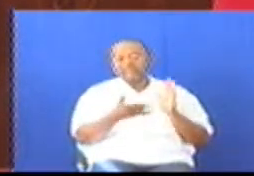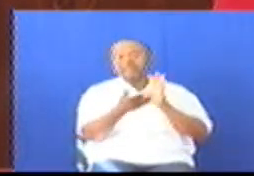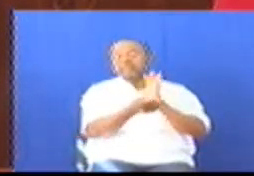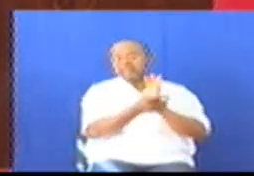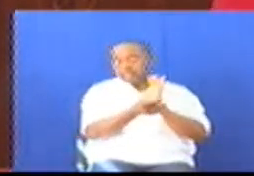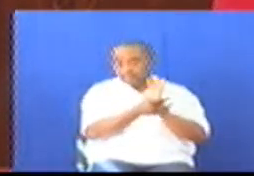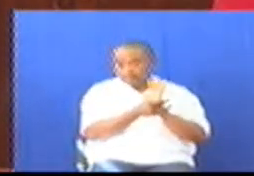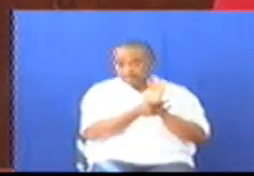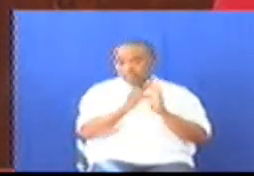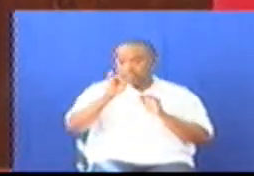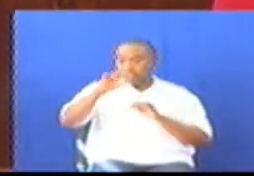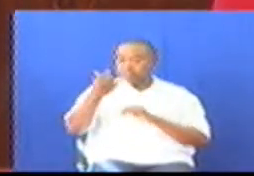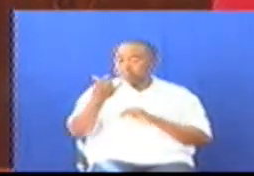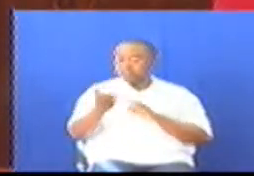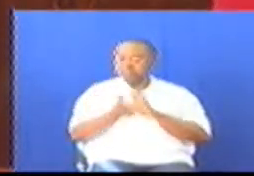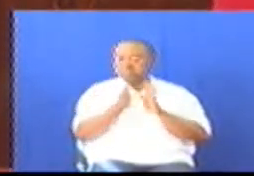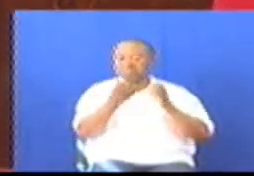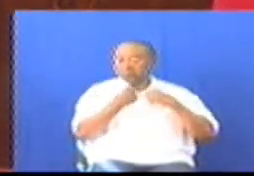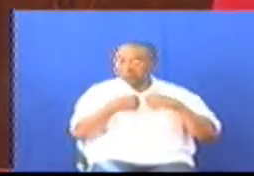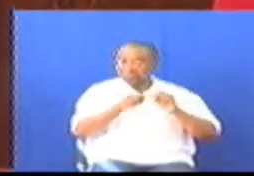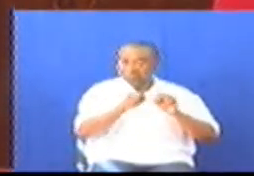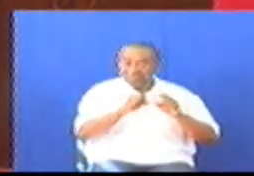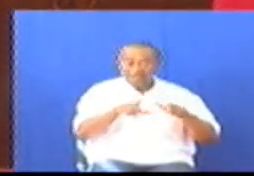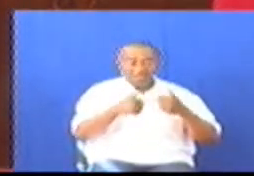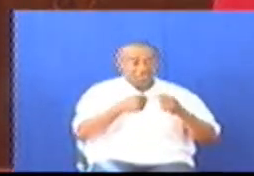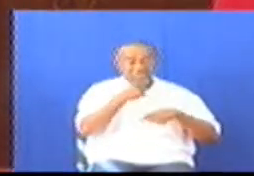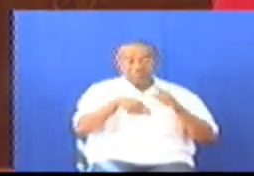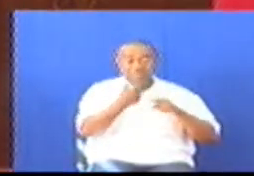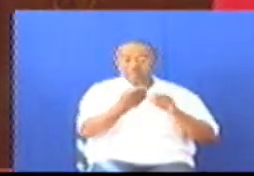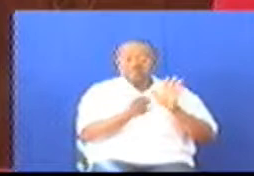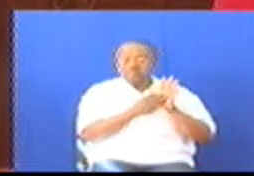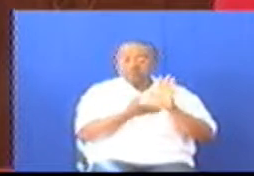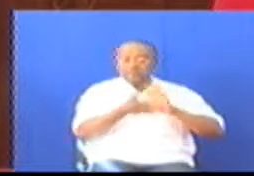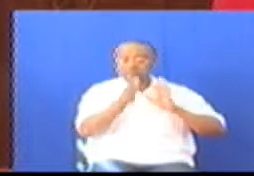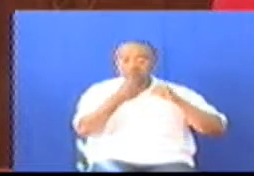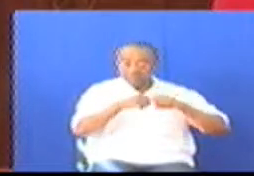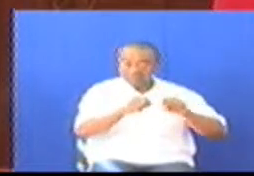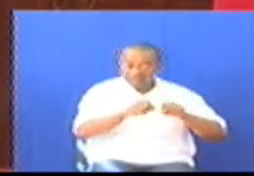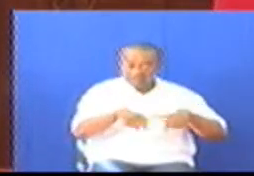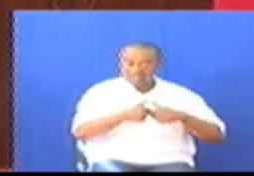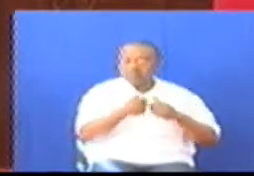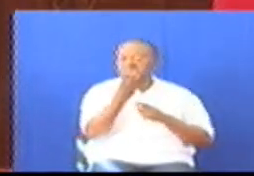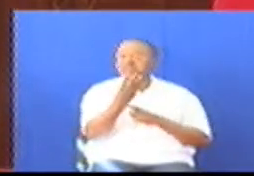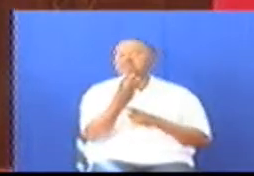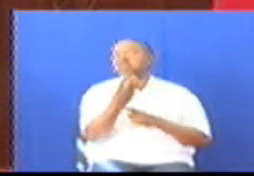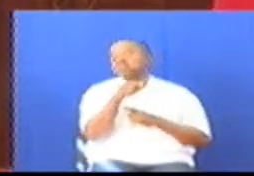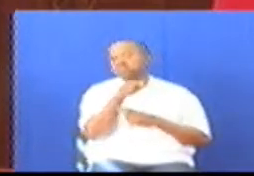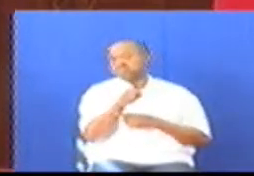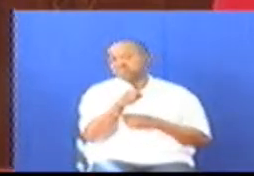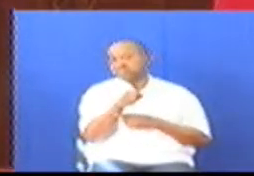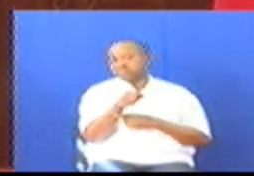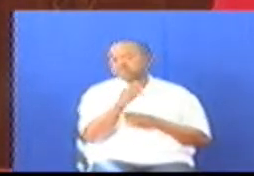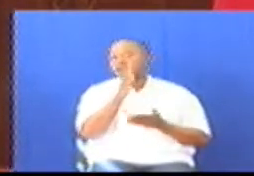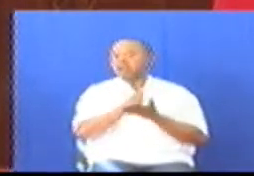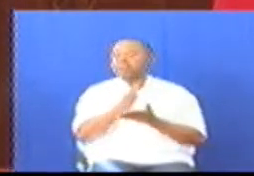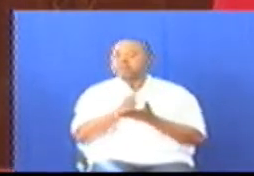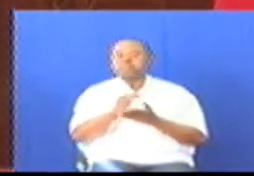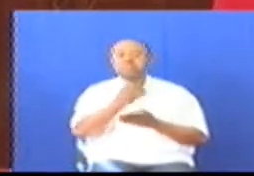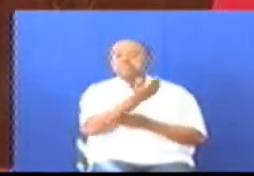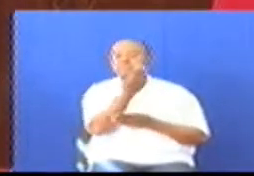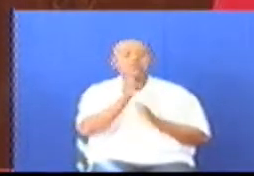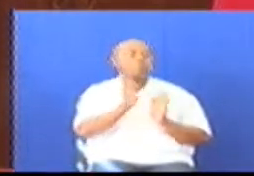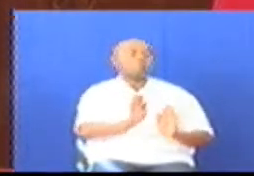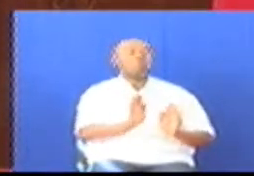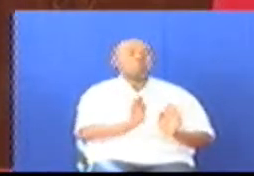ambayo imeanza kutekelezwa, lakini kati ya miradi tisa ni miradi mitatu tu ambayo imekamilika. Kwa hiyo